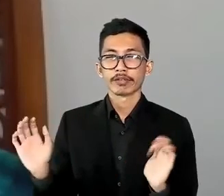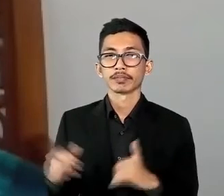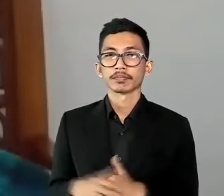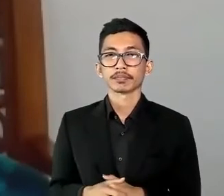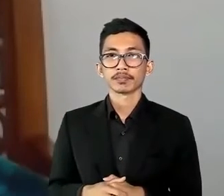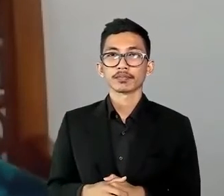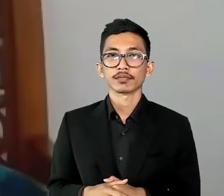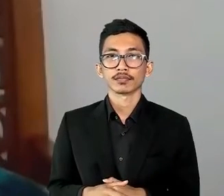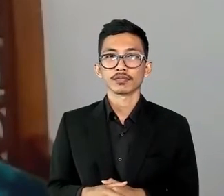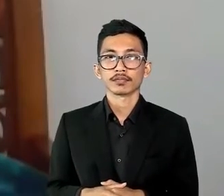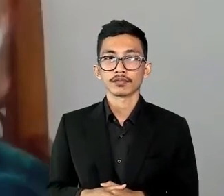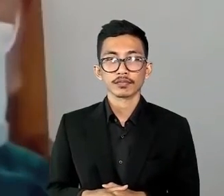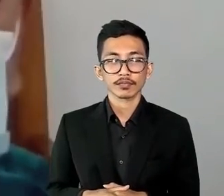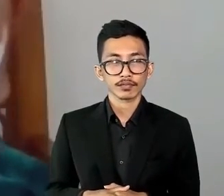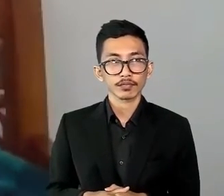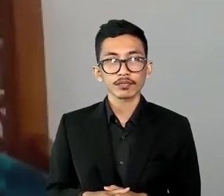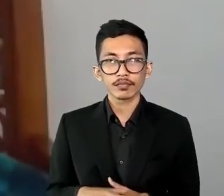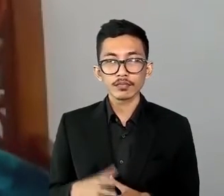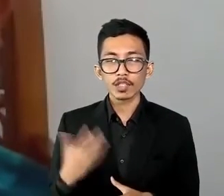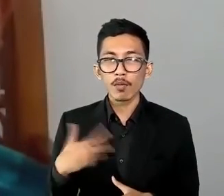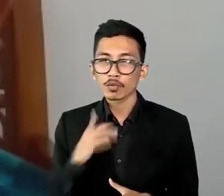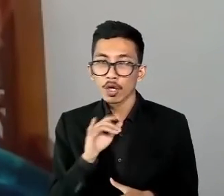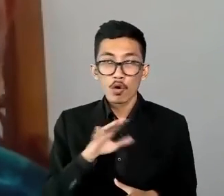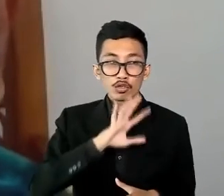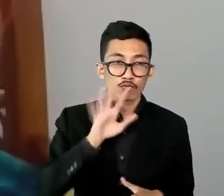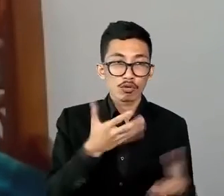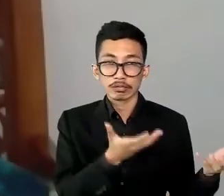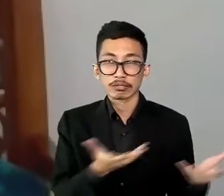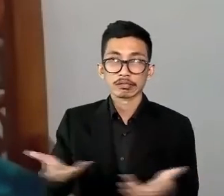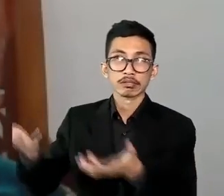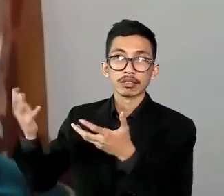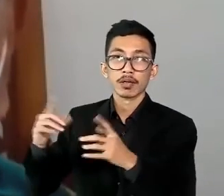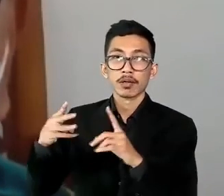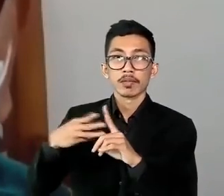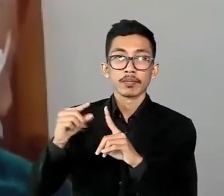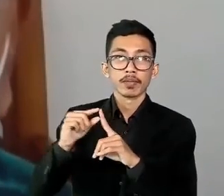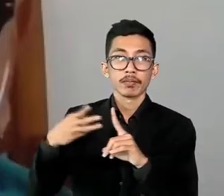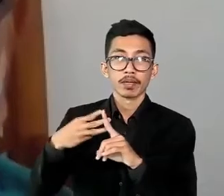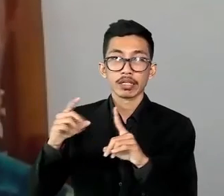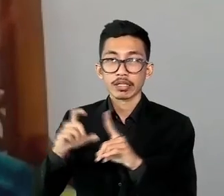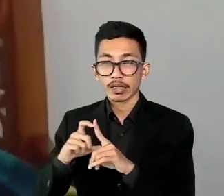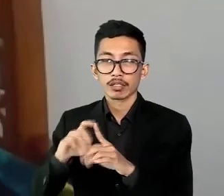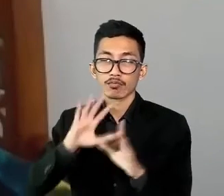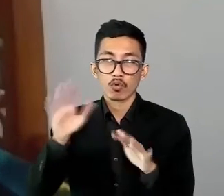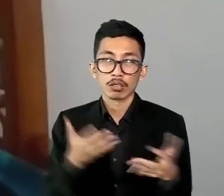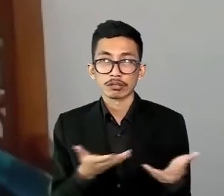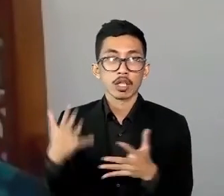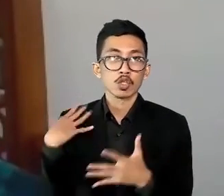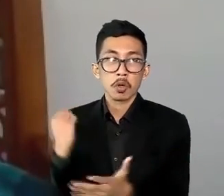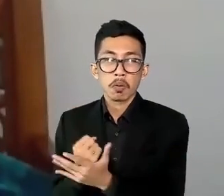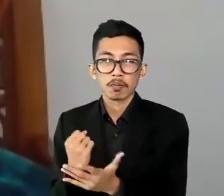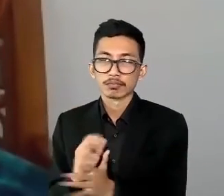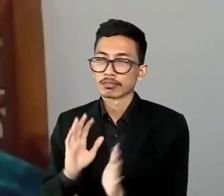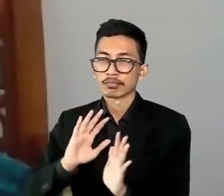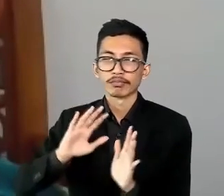ingin semuanya harus diserahkan pada BPBD atau PMI, tapi dari pemulasaran sampai dengan penguburan kami sudah membuat 4